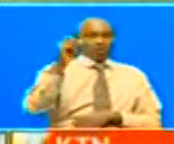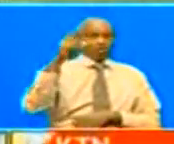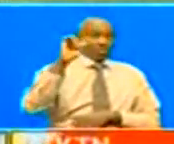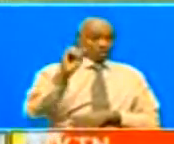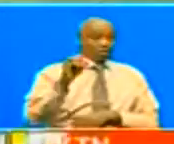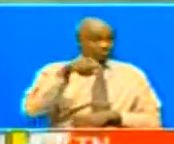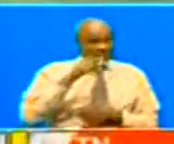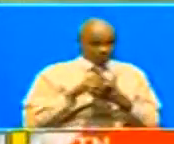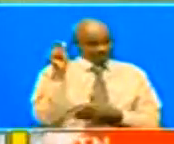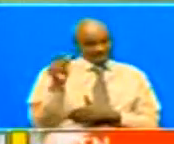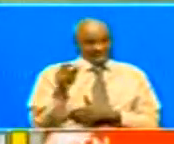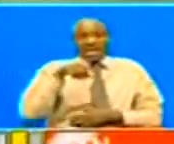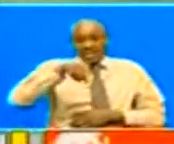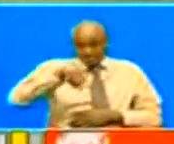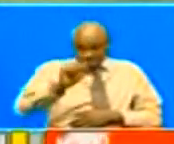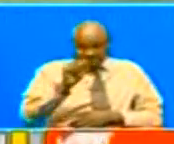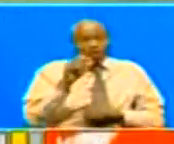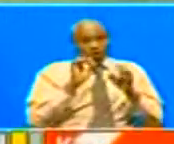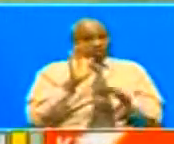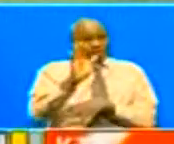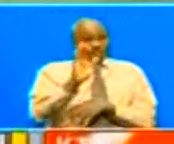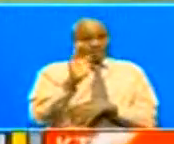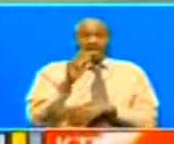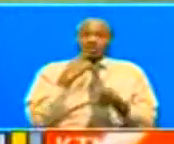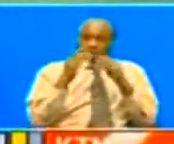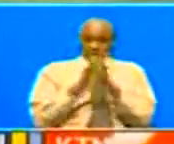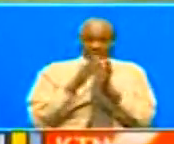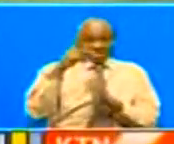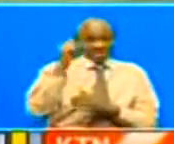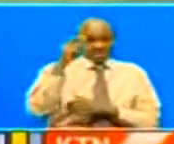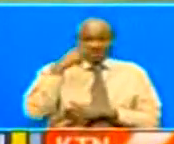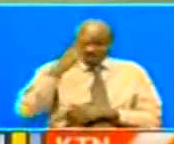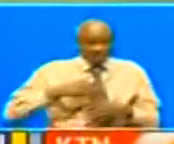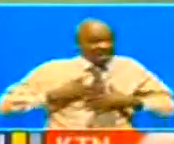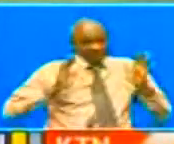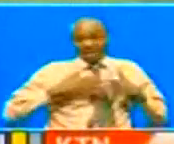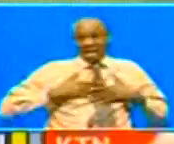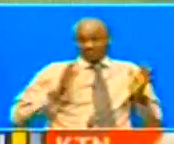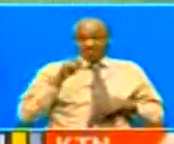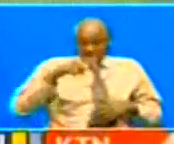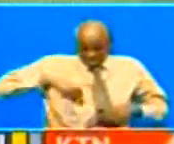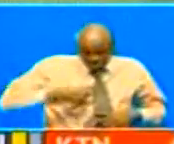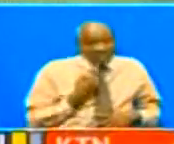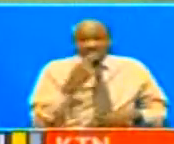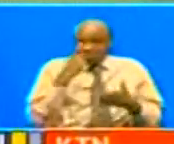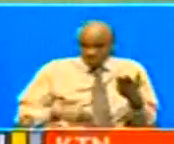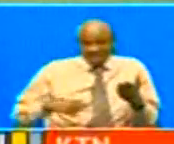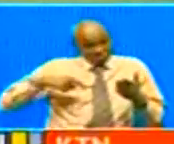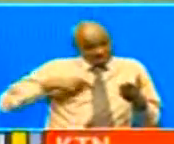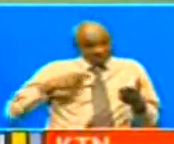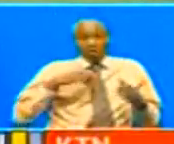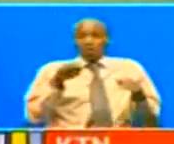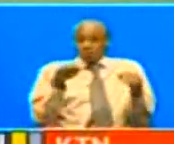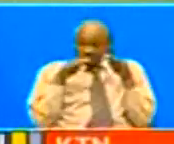Claudio alizungumza na runinga KTN na kujiondolea lawama akisema kwamba hata yeye mwenyewe angali